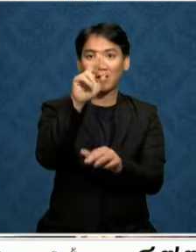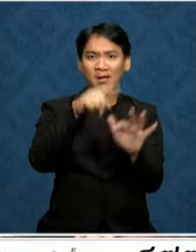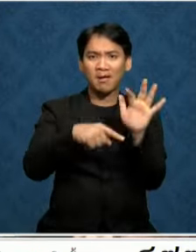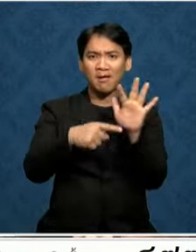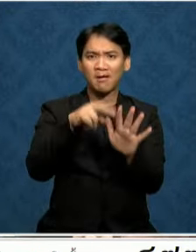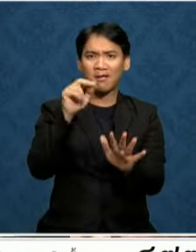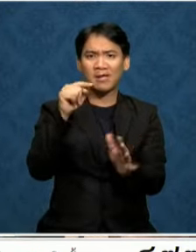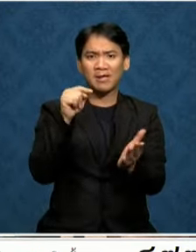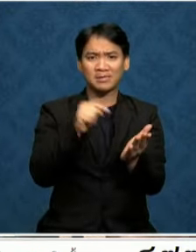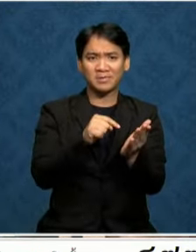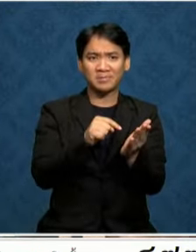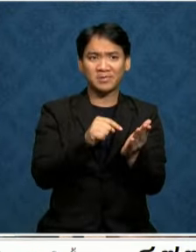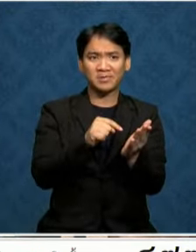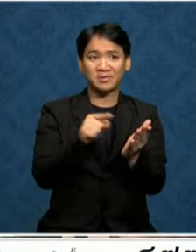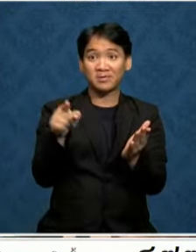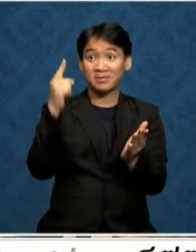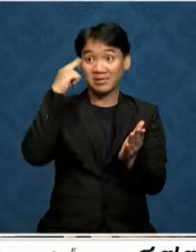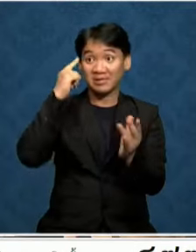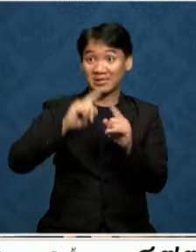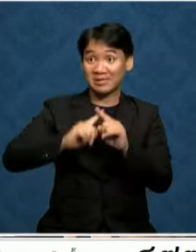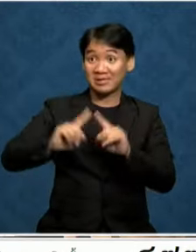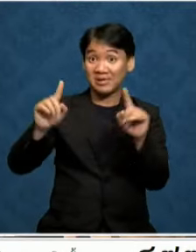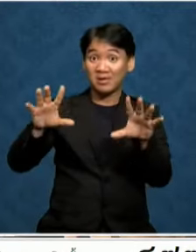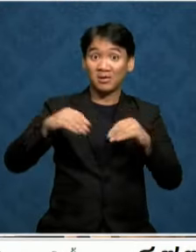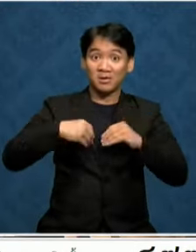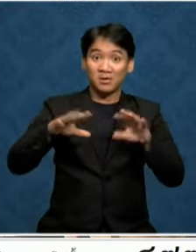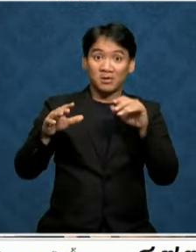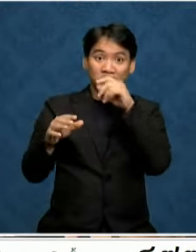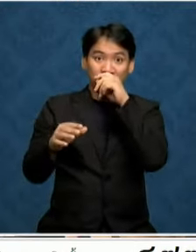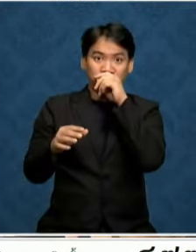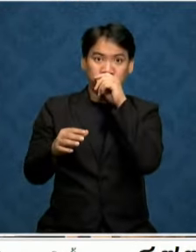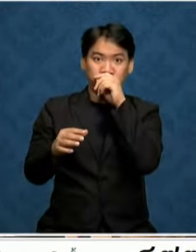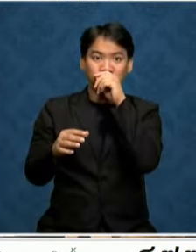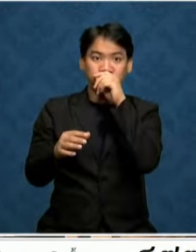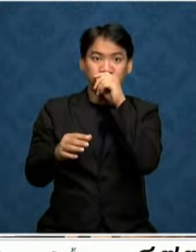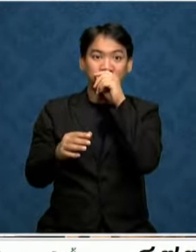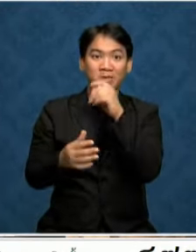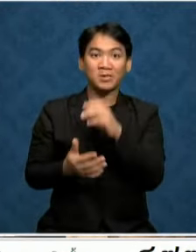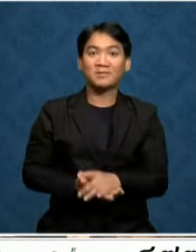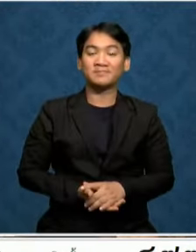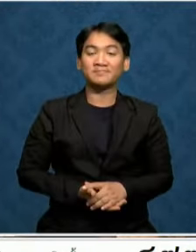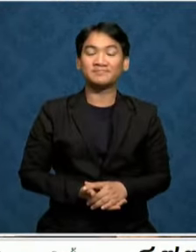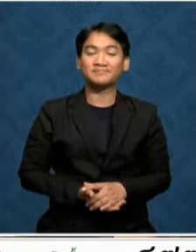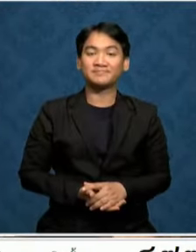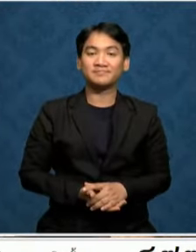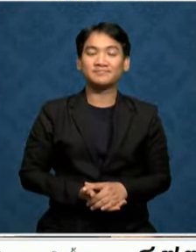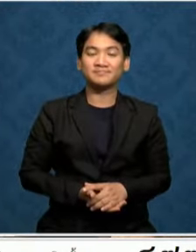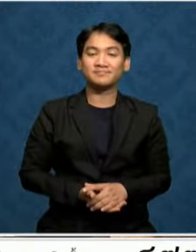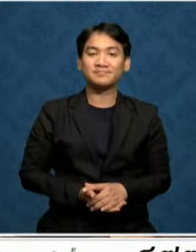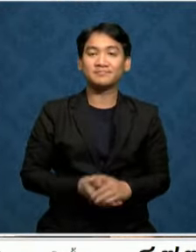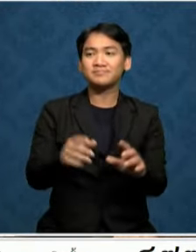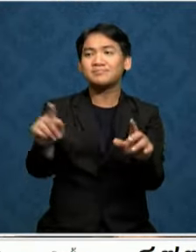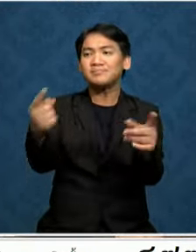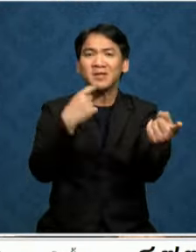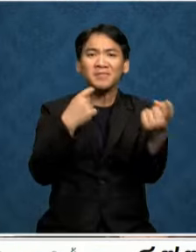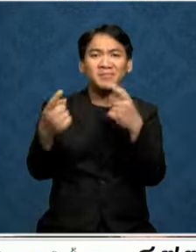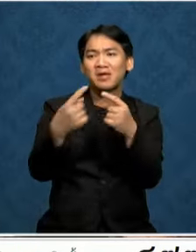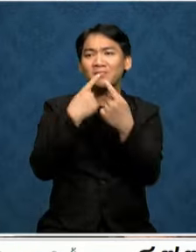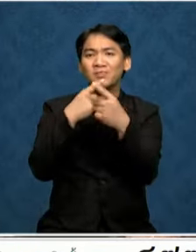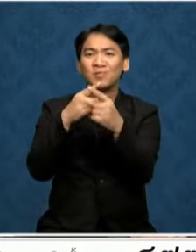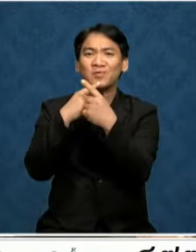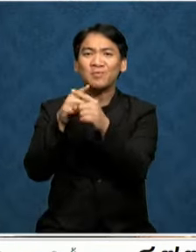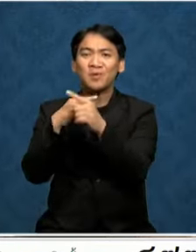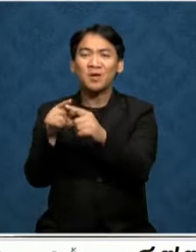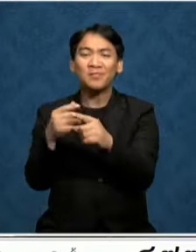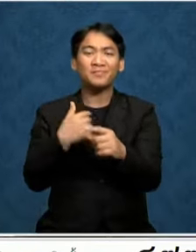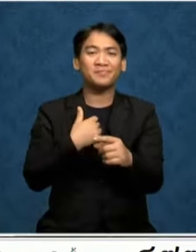พื่อนสมาชิกผู้ไม่เห็นด้วยนะครับที่ได้เปิดโอกาสในการให้ผมได้มาตอบข้อที่หลายๆคนสังคมผมก็ได้สัมภ